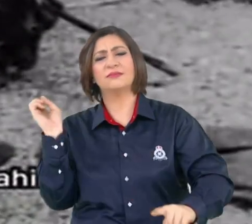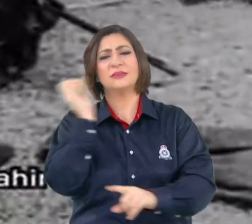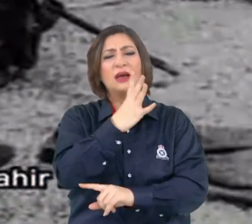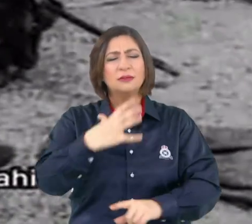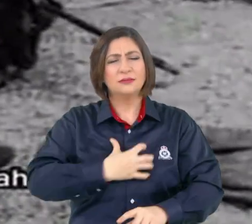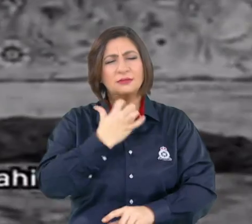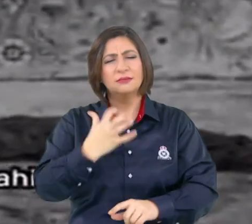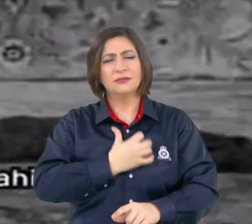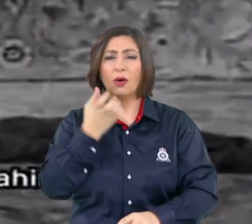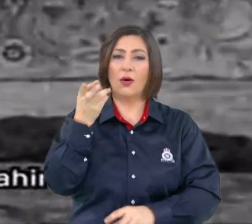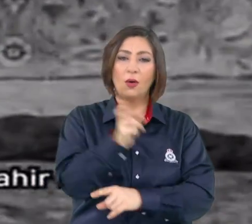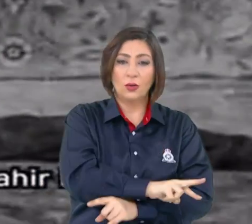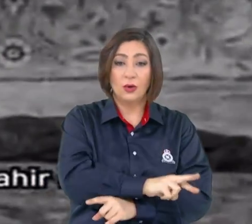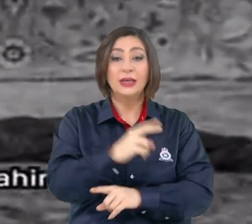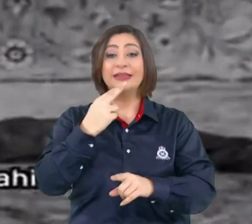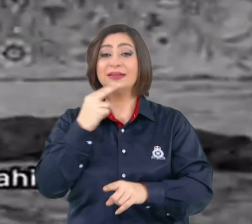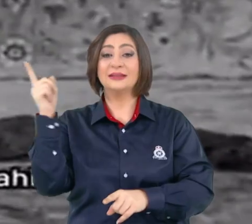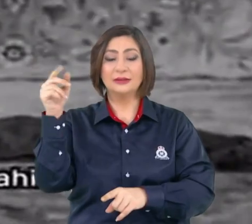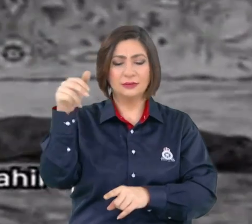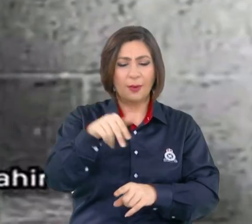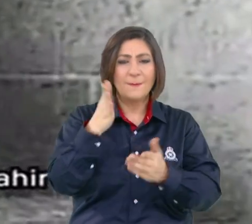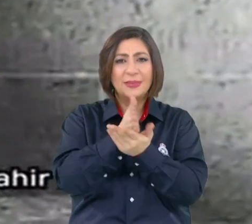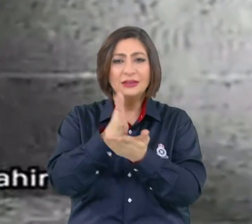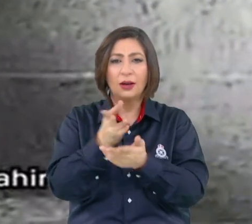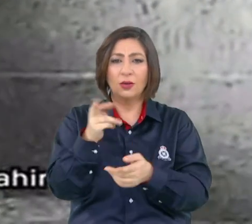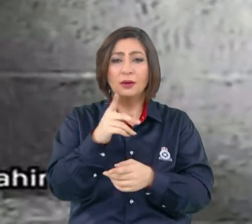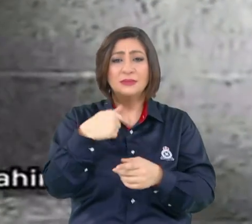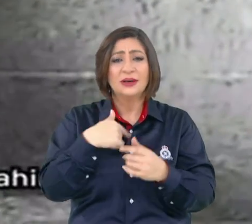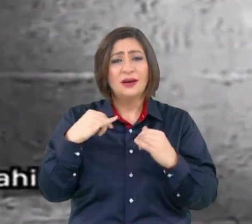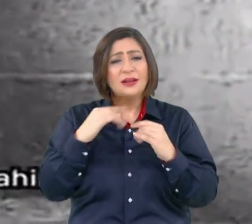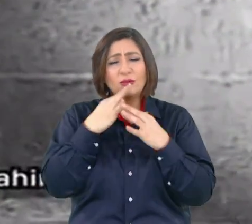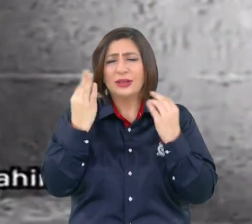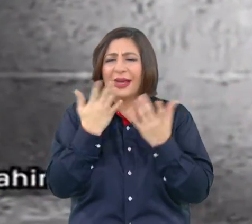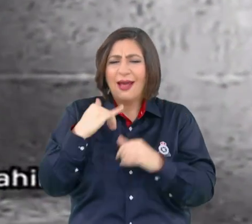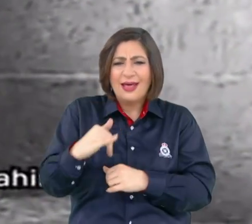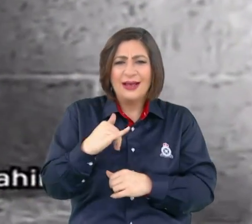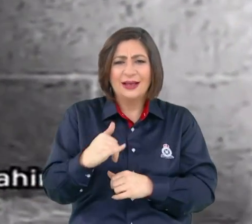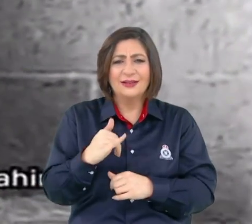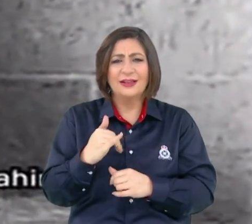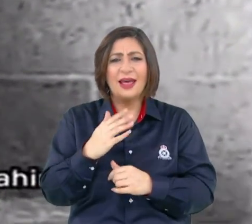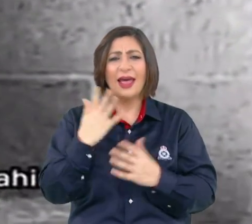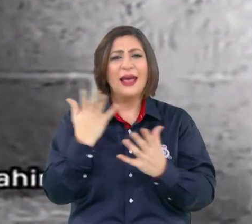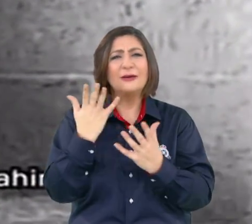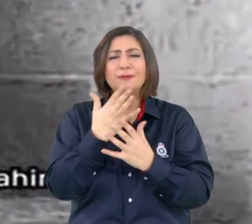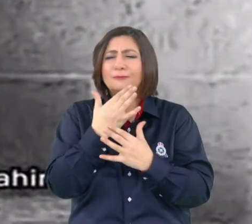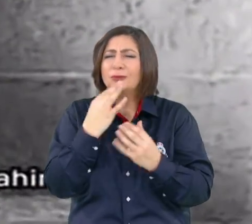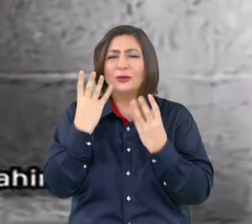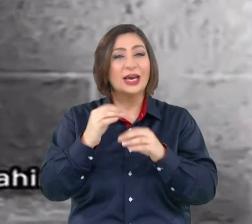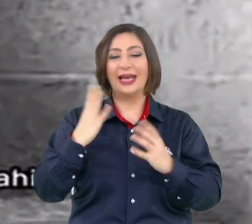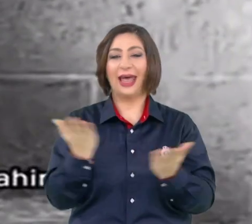öldü. Zühre de Tahir'in mezarı başında can verdi. Şehadet bize ne kadar yakın. Elle tutulacak